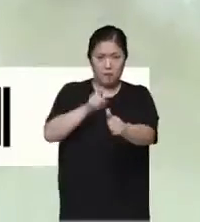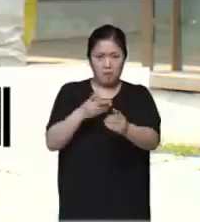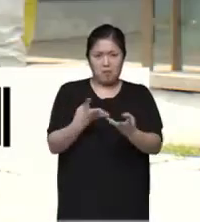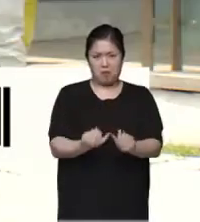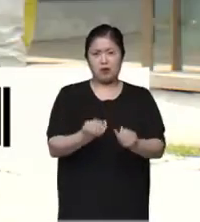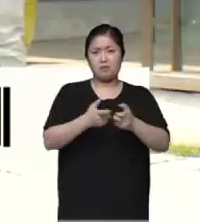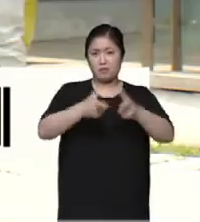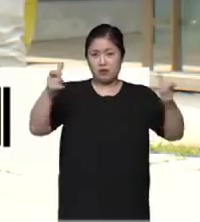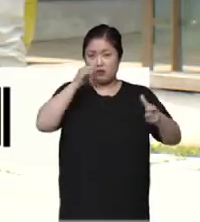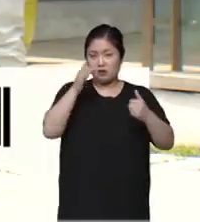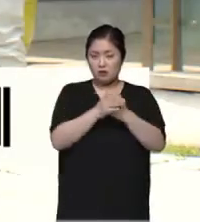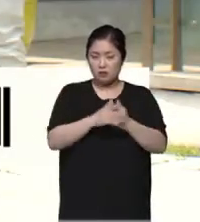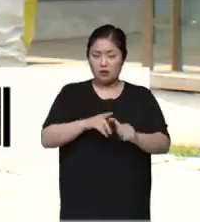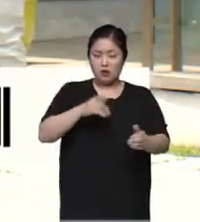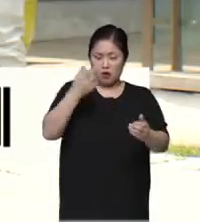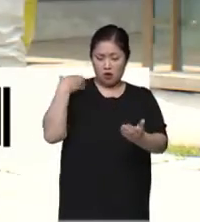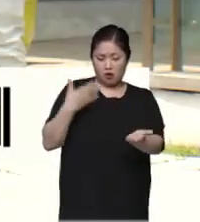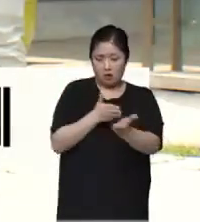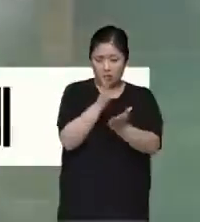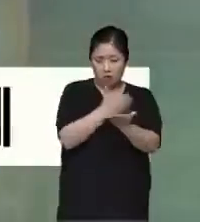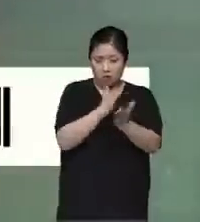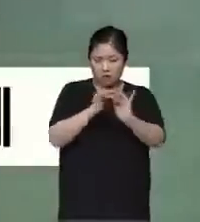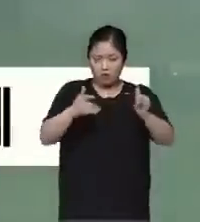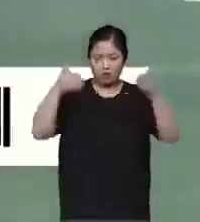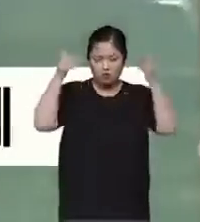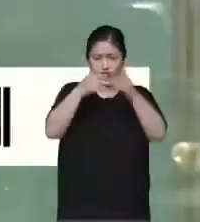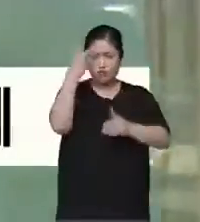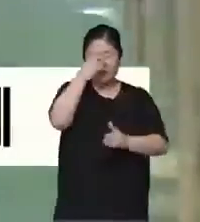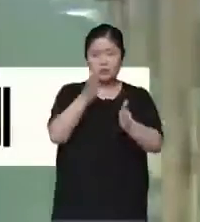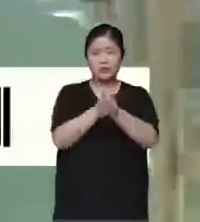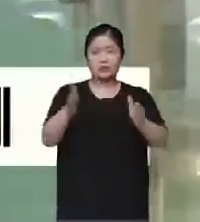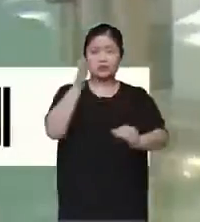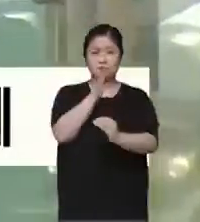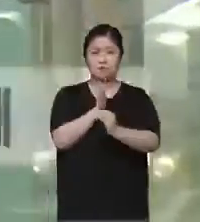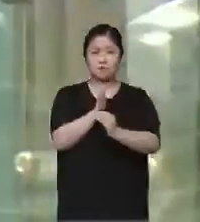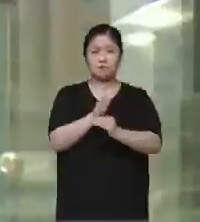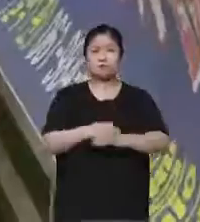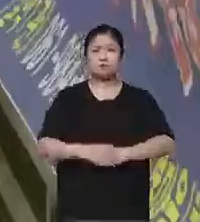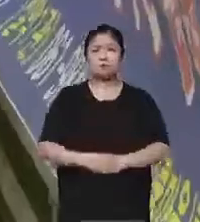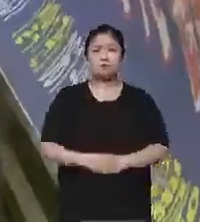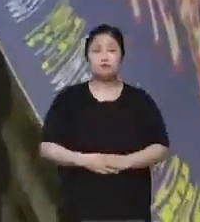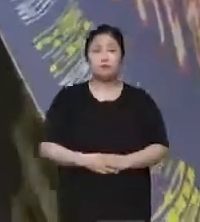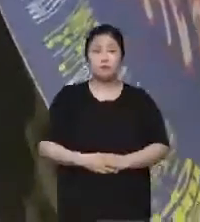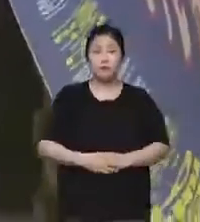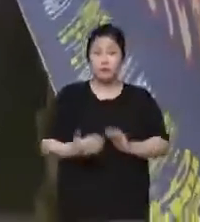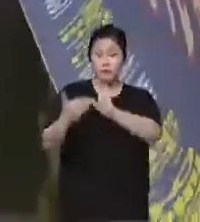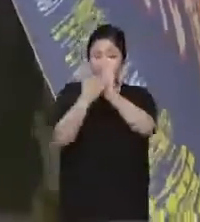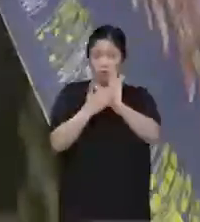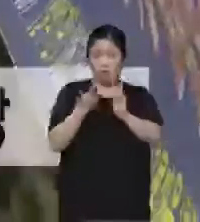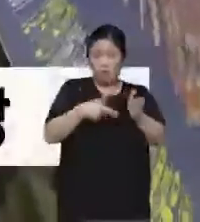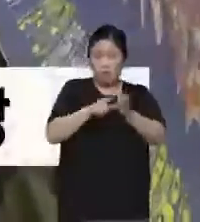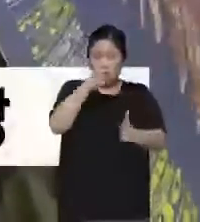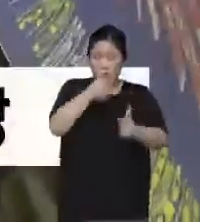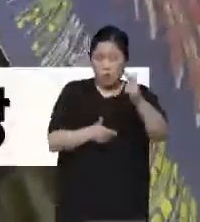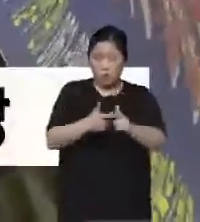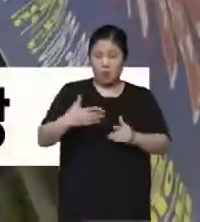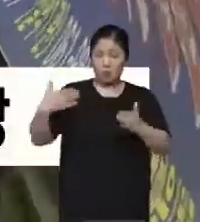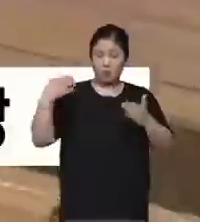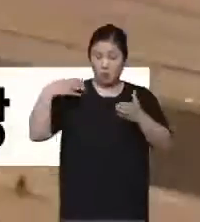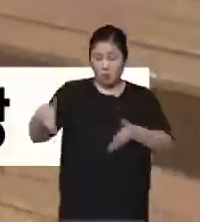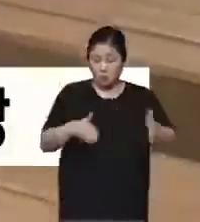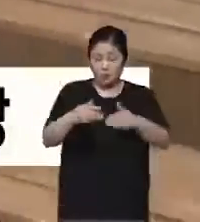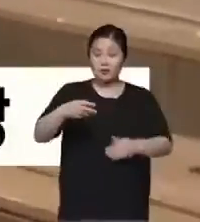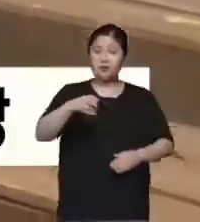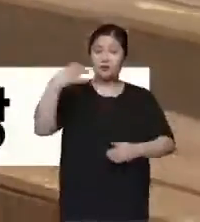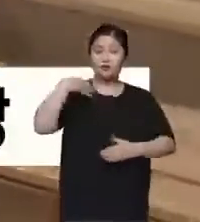빈번해 확진자별 전담 공무원을 배정해 중점 관리에 나서고 있습니다. 방역 강화를 위해 목포와 도청이 있는